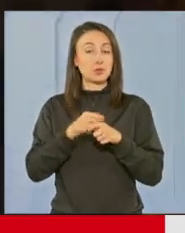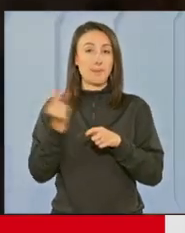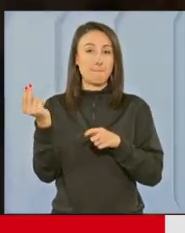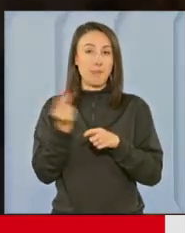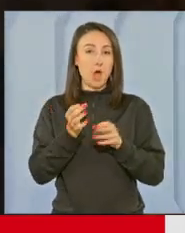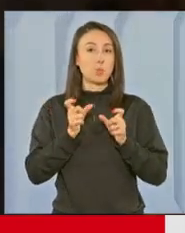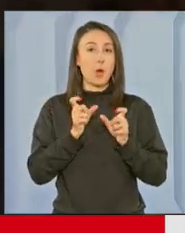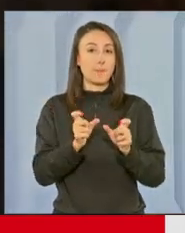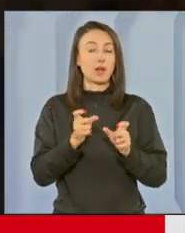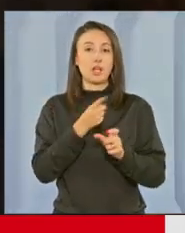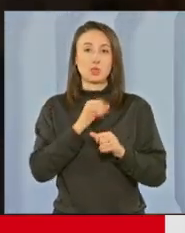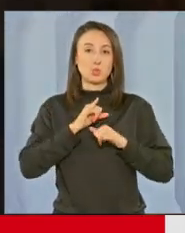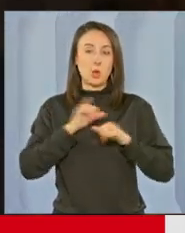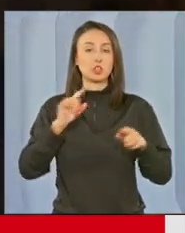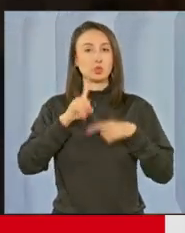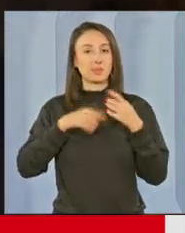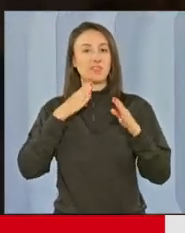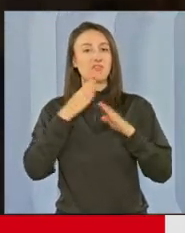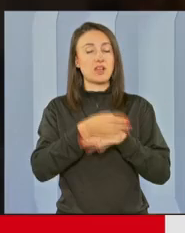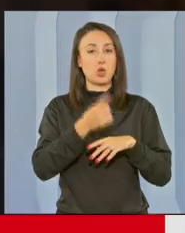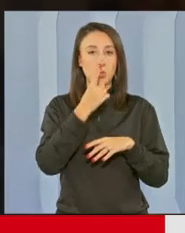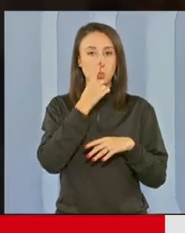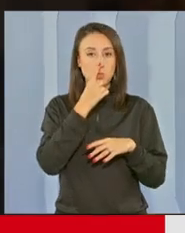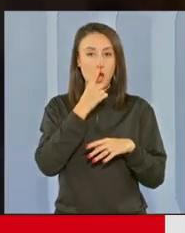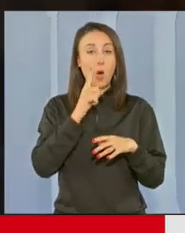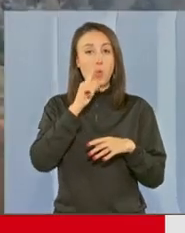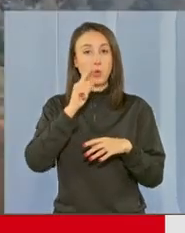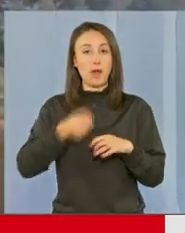de apărare și descurajare după invazia Rusiei în Ucraina.